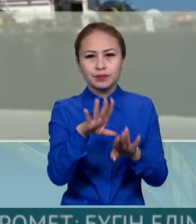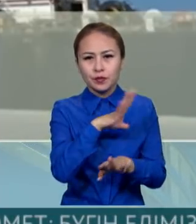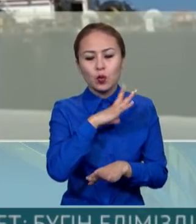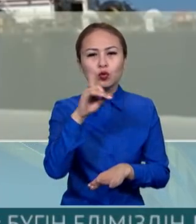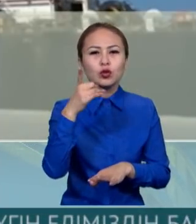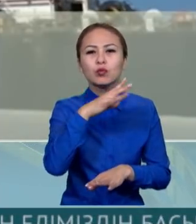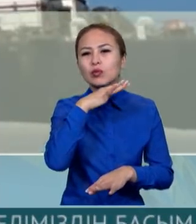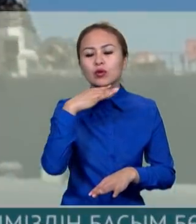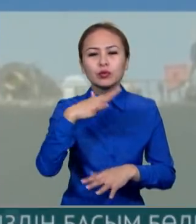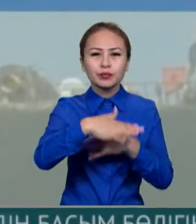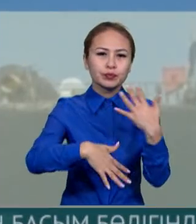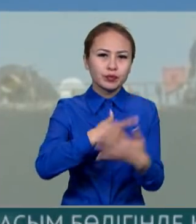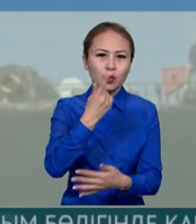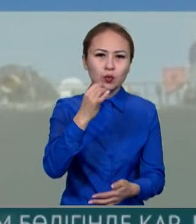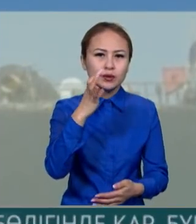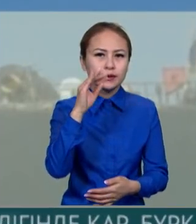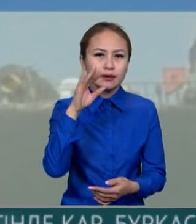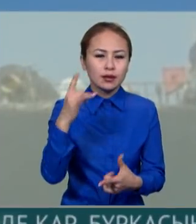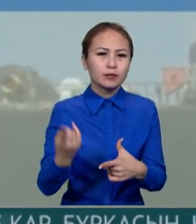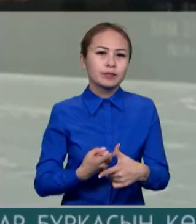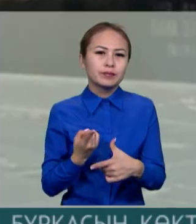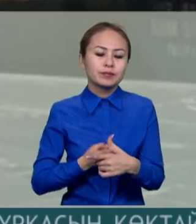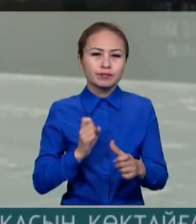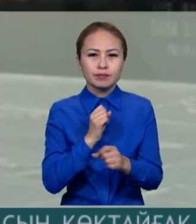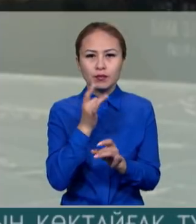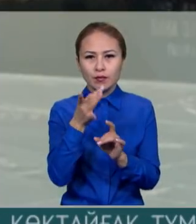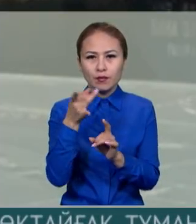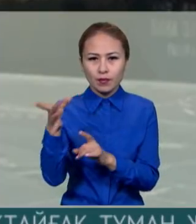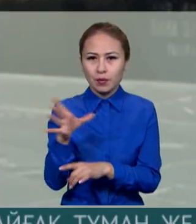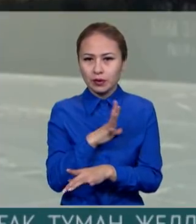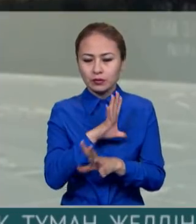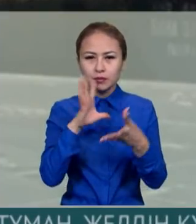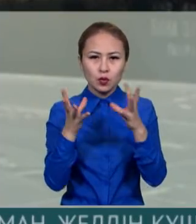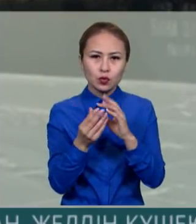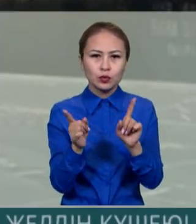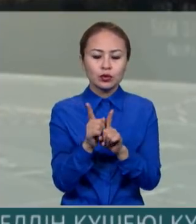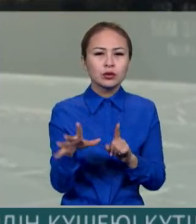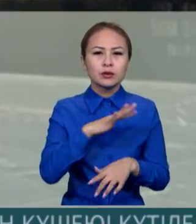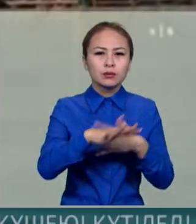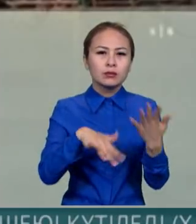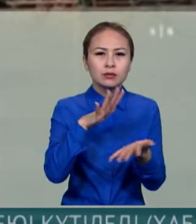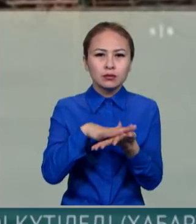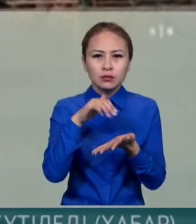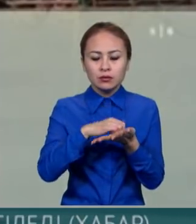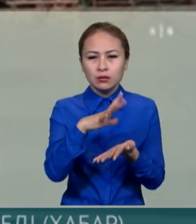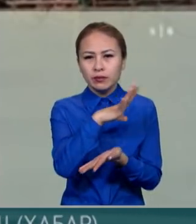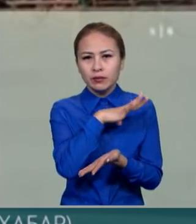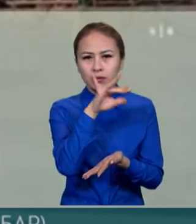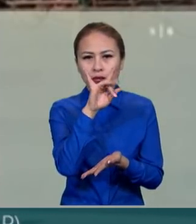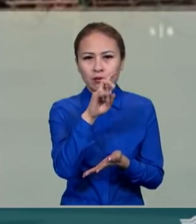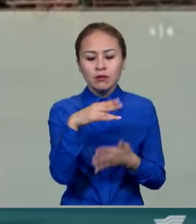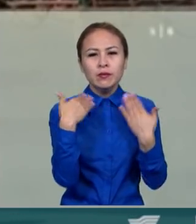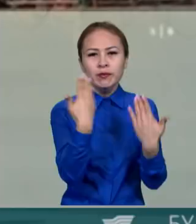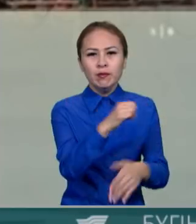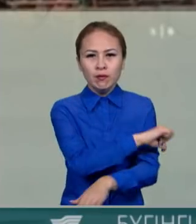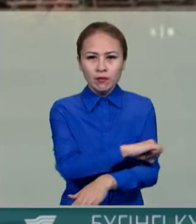Өйткені мұндағы бүлікші хуситтер Сауд Арабиясын зымыранмен атқылады. Коалиция өкілдерінің пайымдауынша бүлікшілерге зымыранды Иран жеткізіп береді.